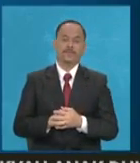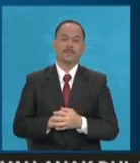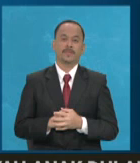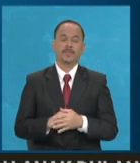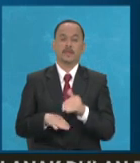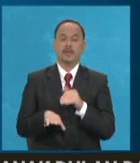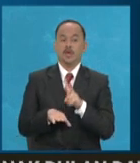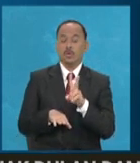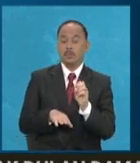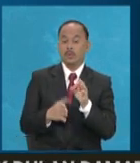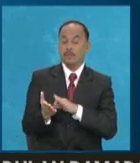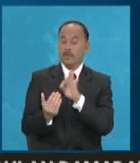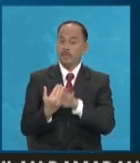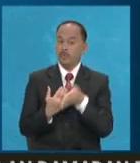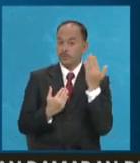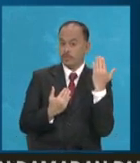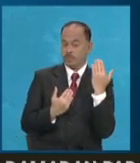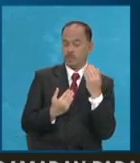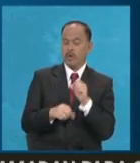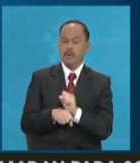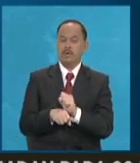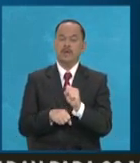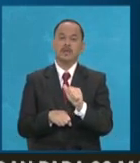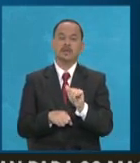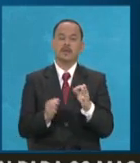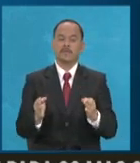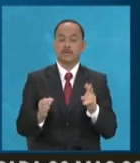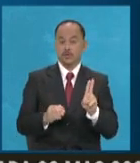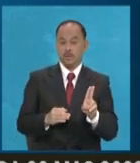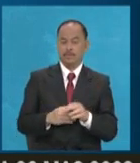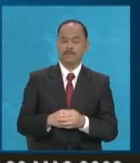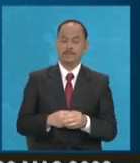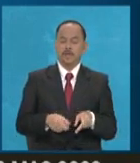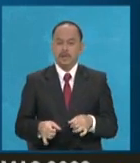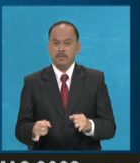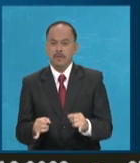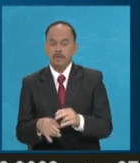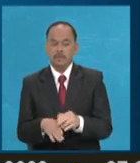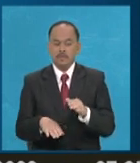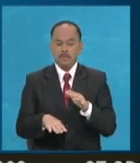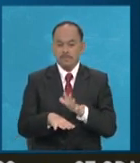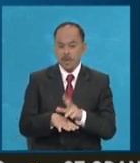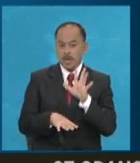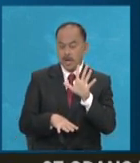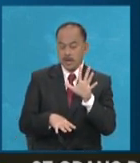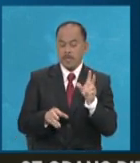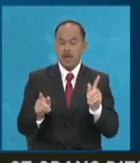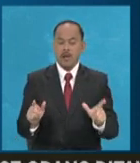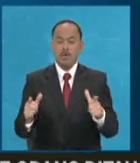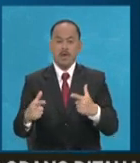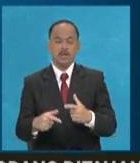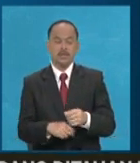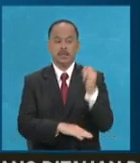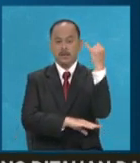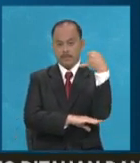pada 20 Februari yang lalu semasa operasi Saigon fase 2 yang dijalankan secara serentak di 5 lokasi brazingan